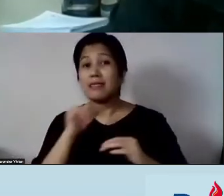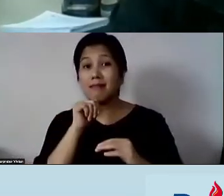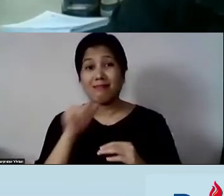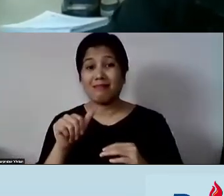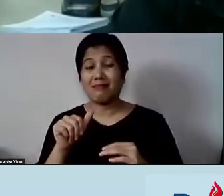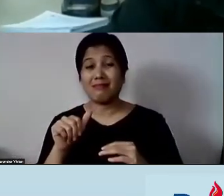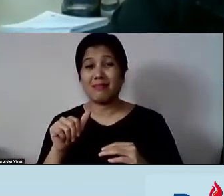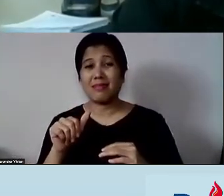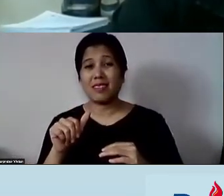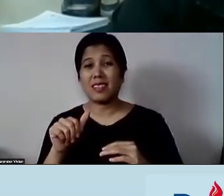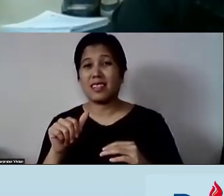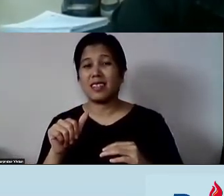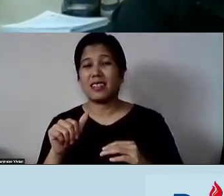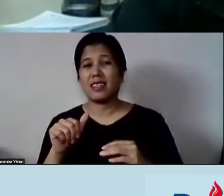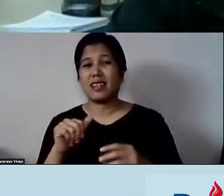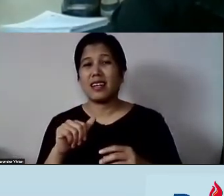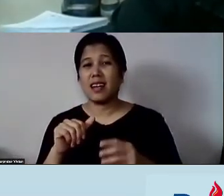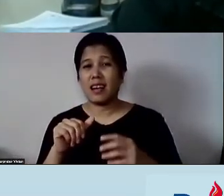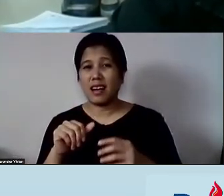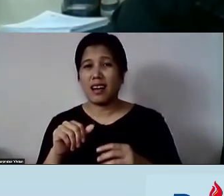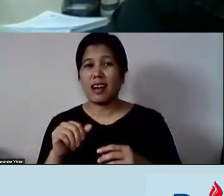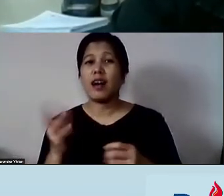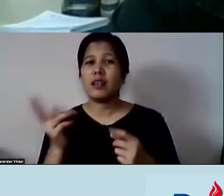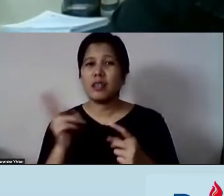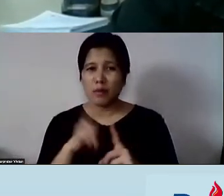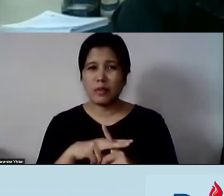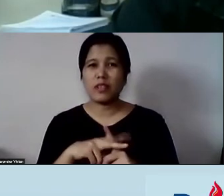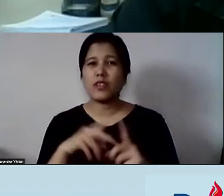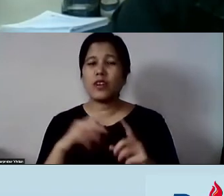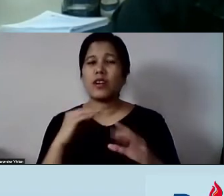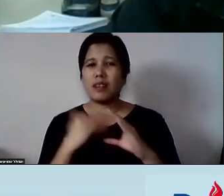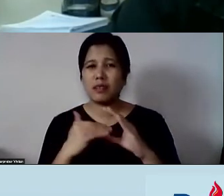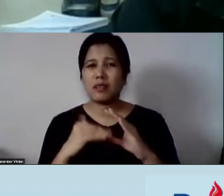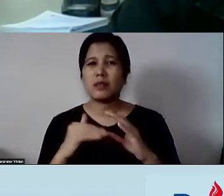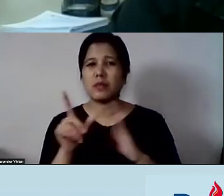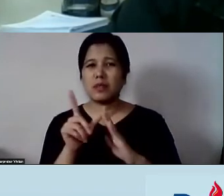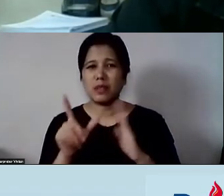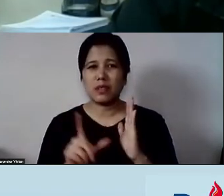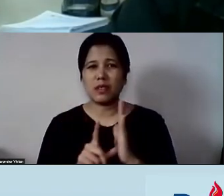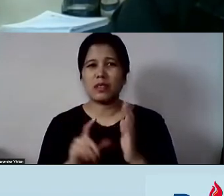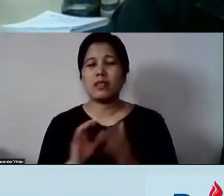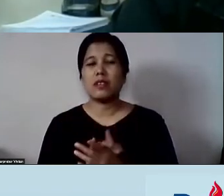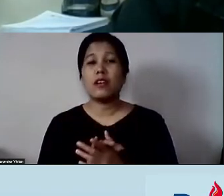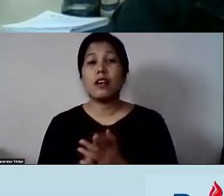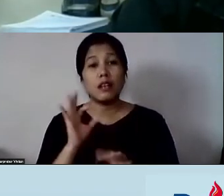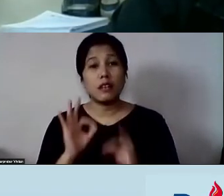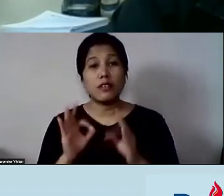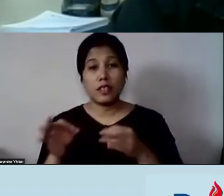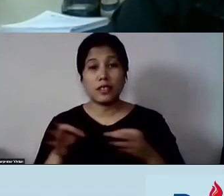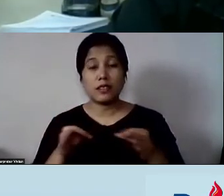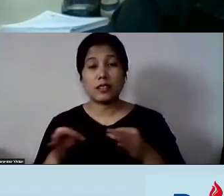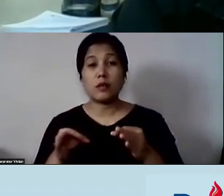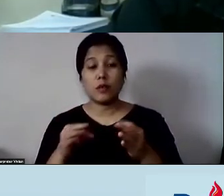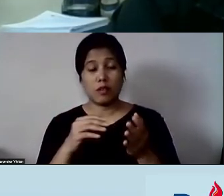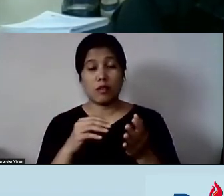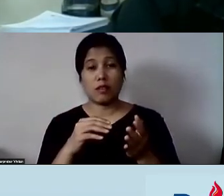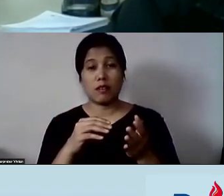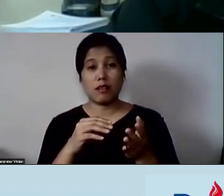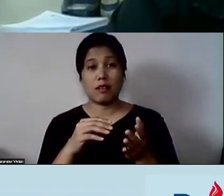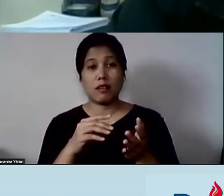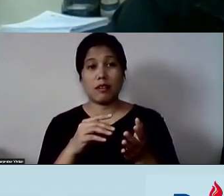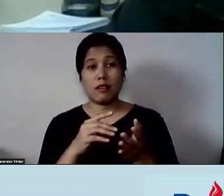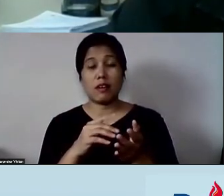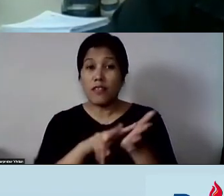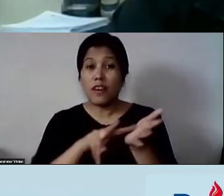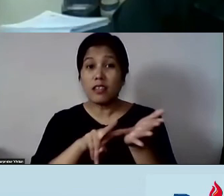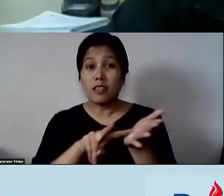ba? Right? Tapos, nagtanong din dito, kung pinrescribe yung gamot at hindi siya gamot, vitamin